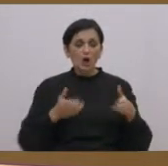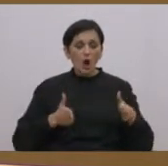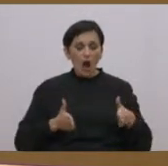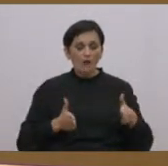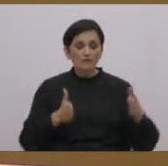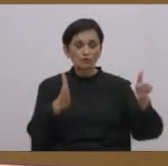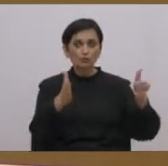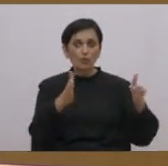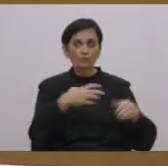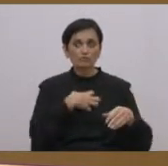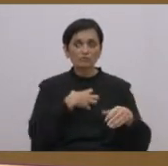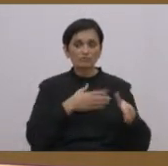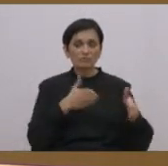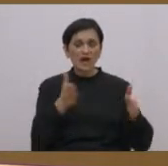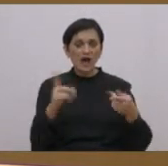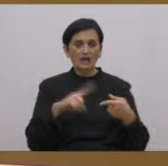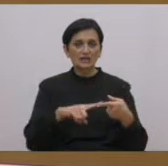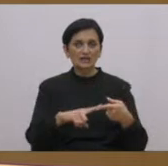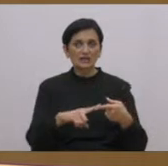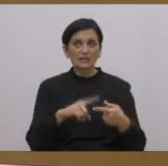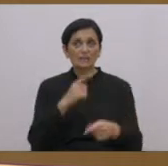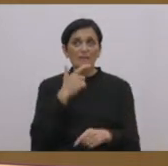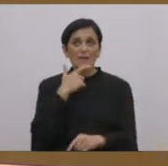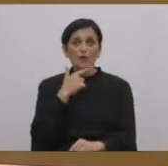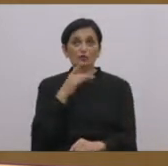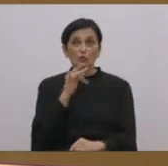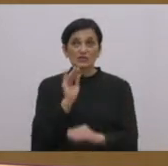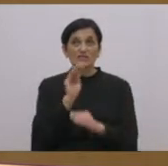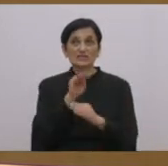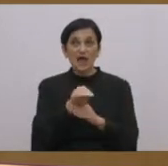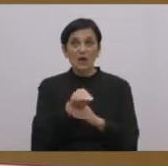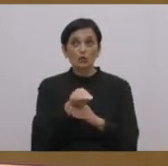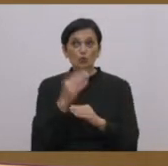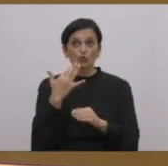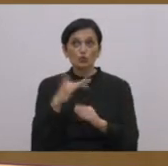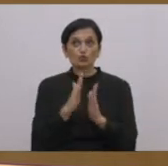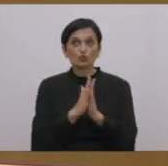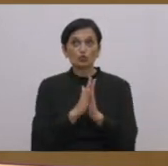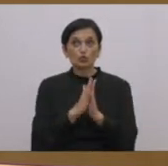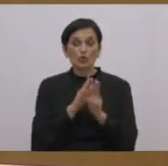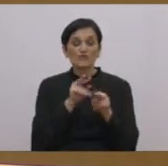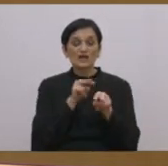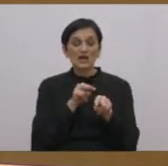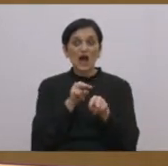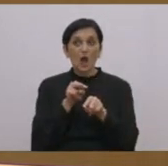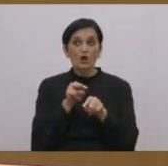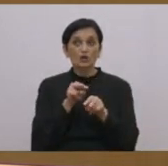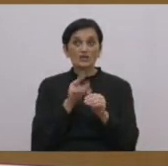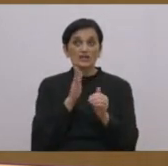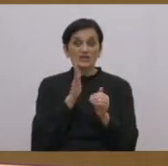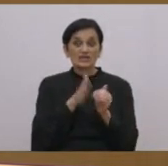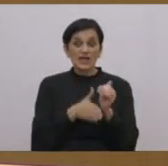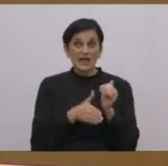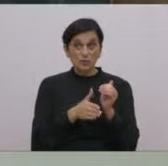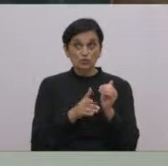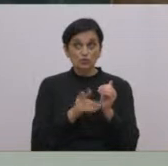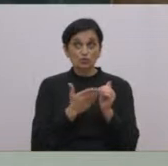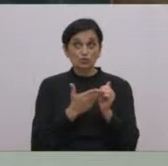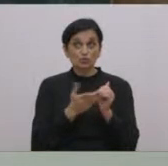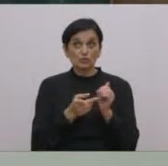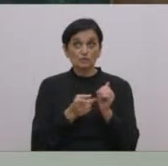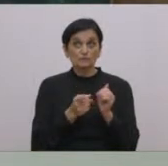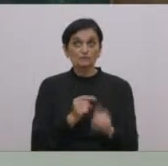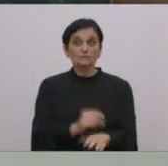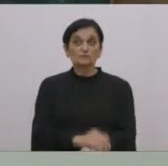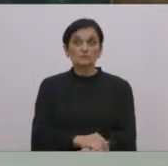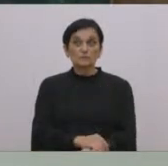muhte. Adam Gheorghe, ești că dăgemate tu cu ei tot gă controlul. Frate, asta strulebeli găcut.